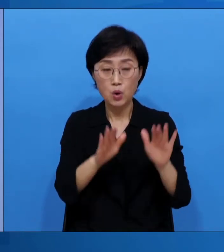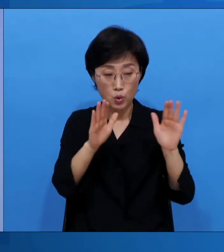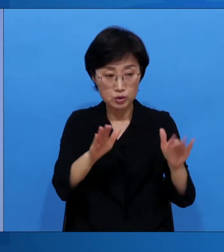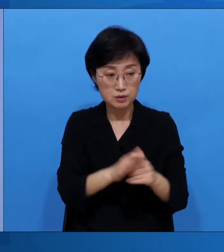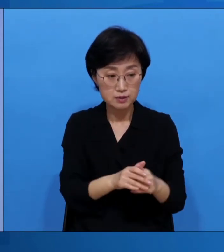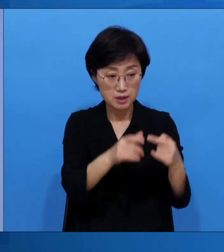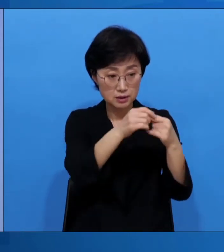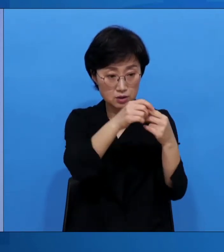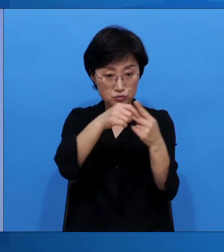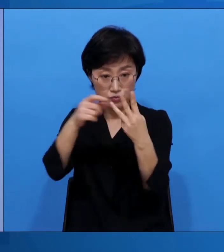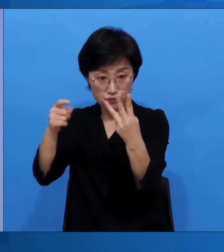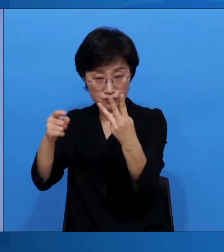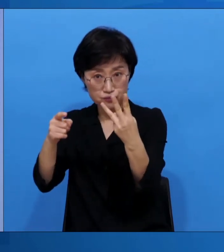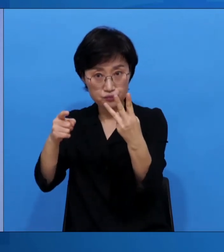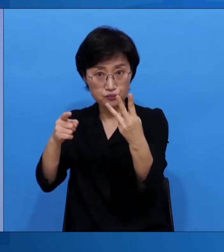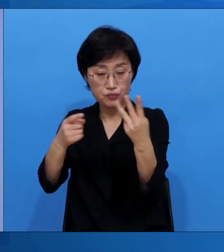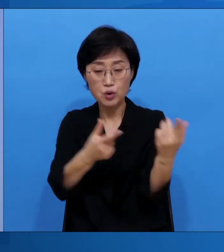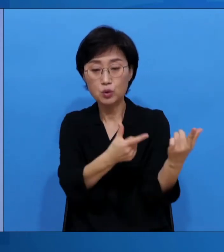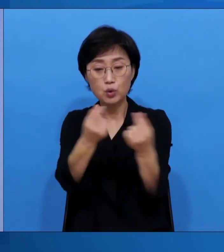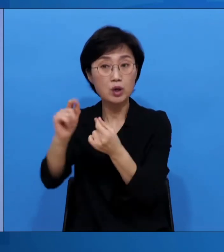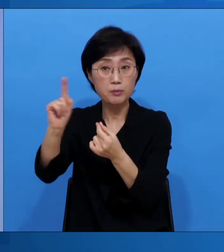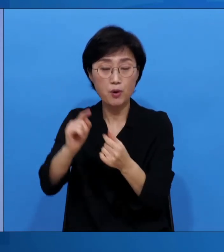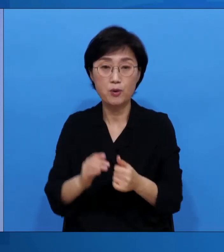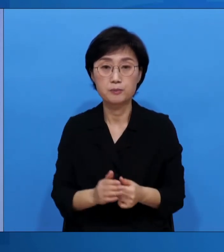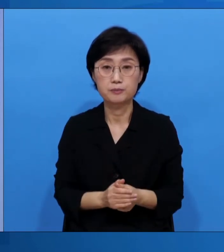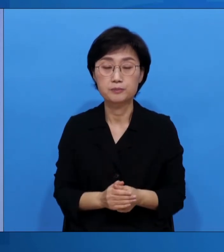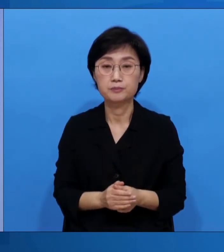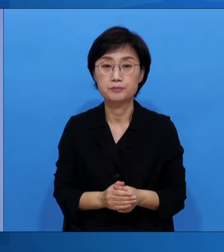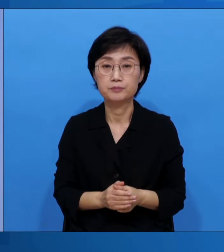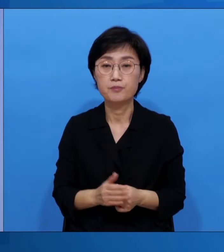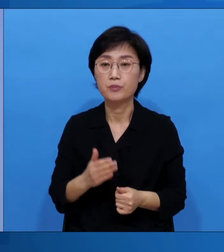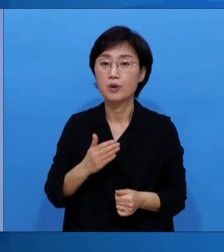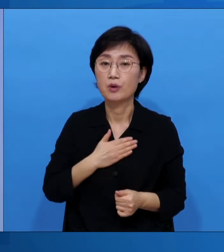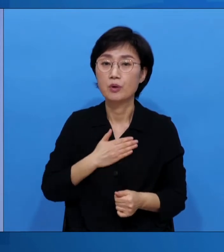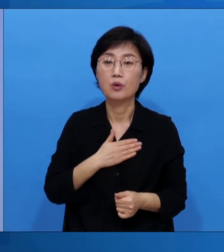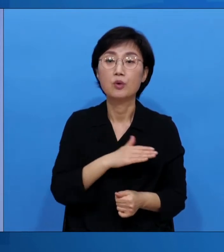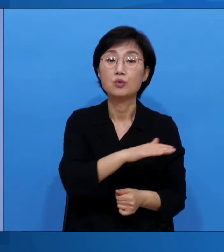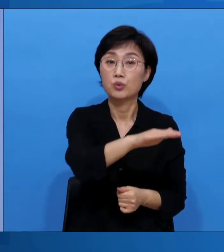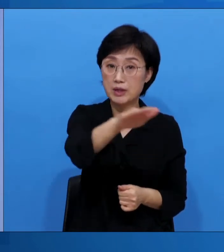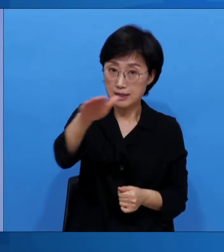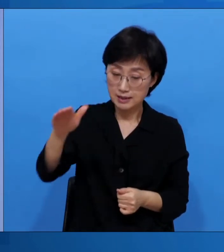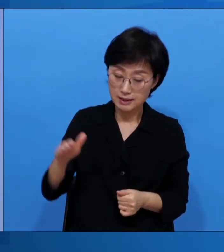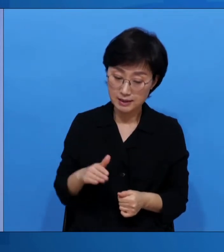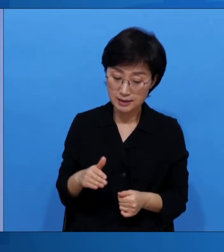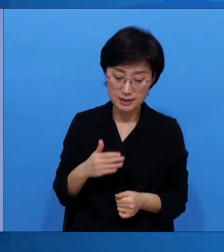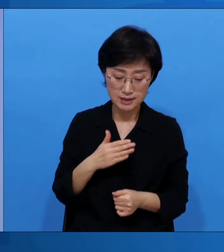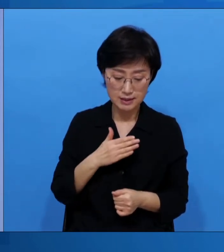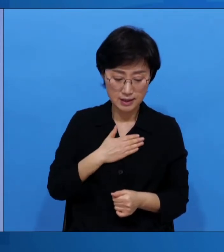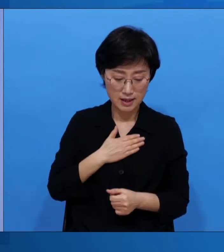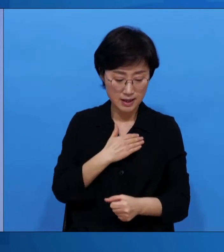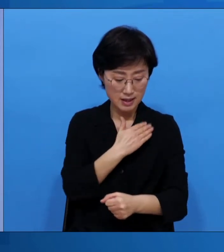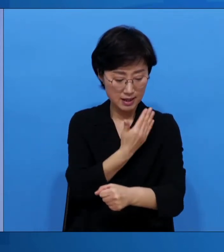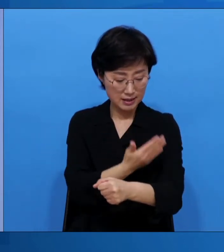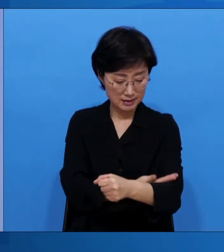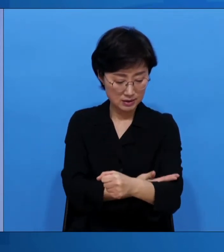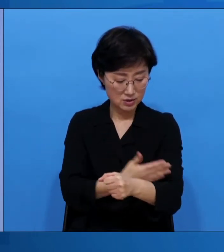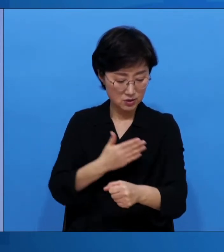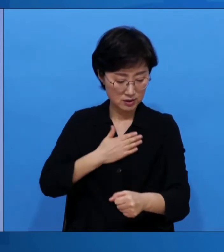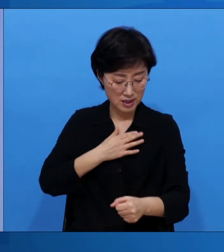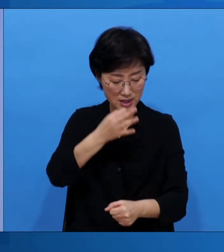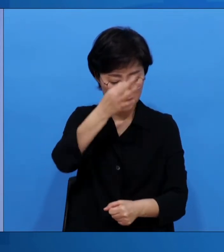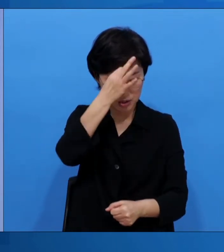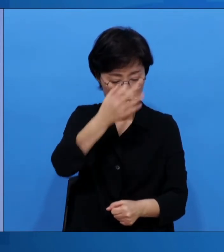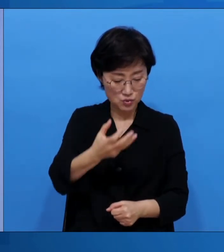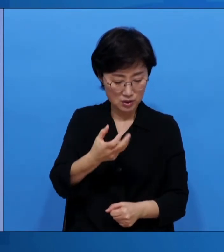있죠. And so this is the similarity of all three of these things. 우리는 우리 능력으로 237 나라 못 살립니다. 가지도 못해요.